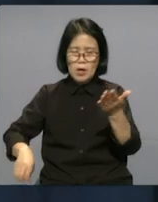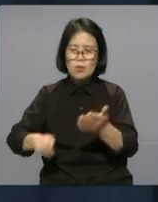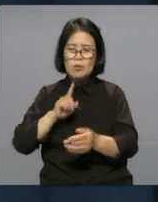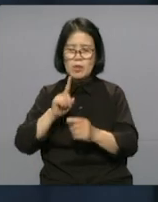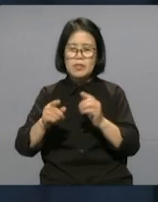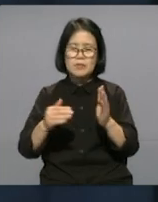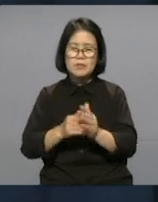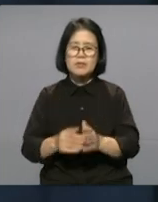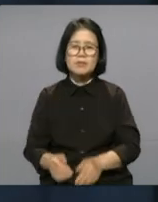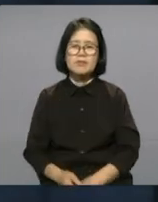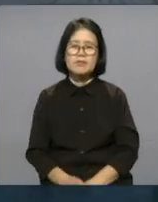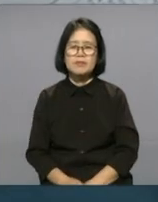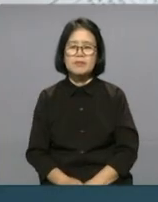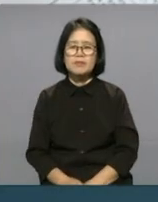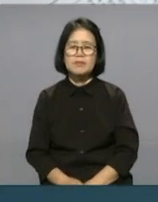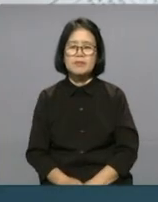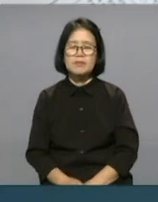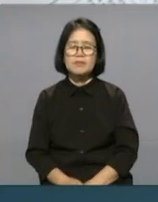말씀하셨습니다.